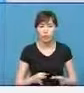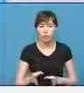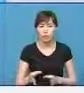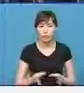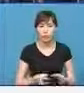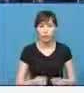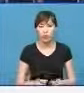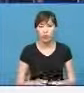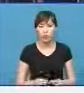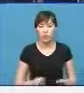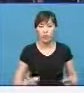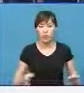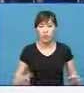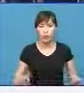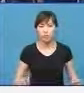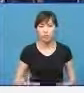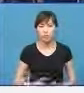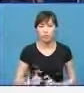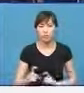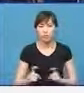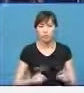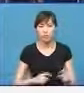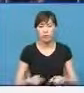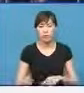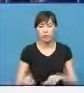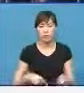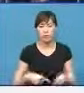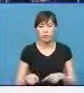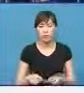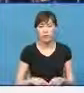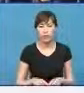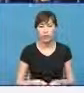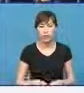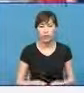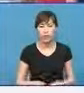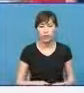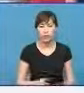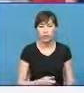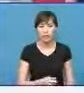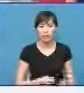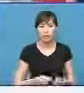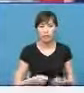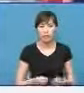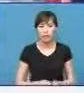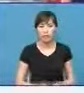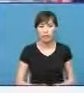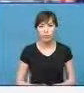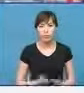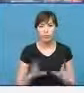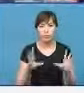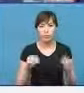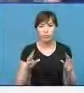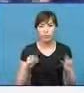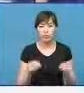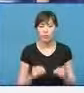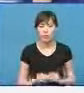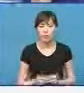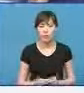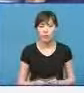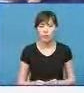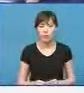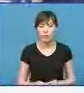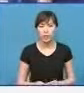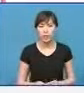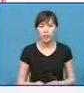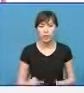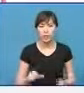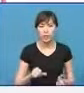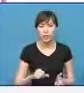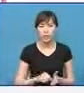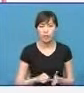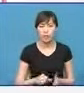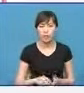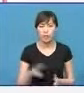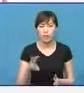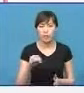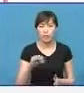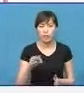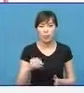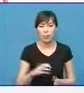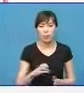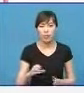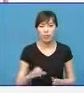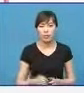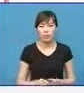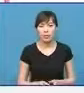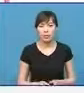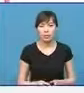кіші футбол, жеңіл атлетикамен қатар арқан тарту ұлттық ойындарынан да есептіліктерін ортаға салды. Марс спорт кешенінде бастау